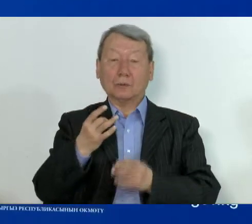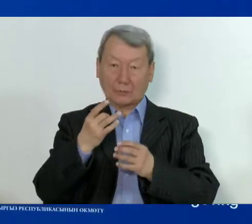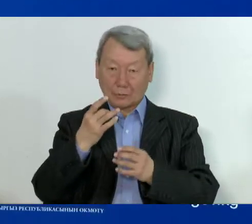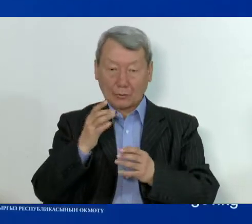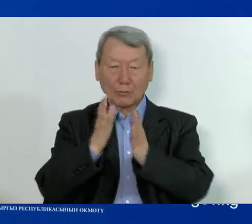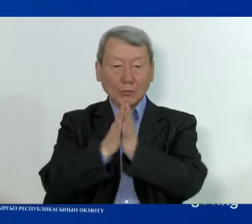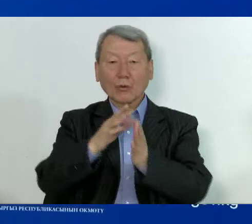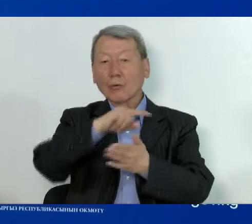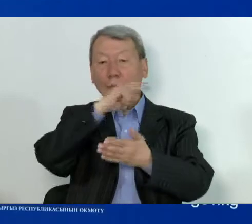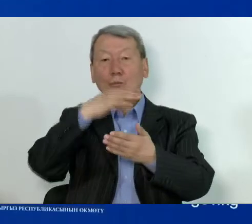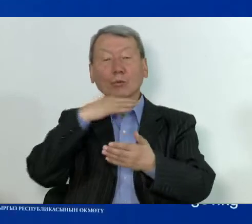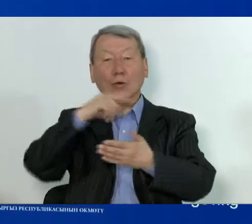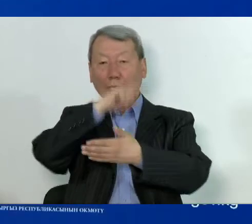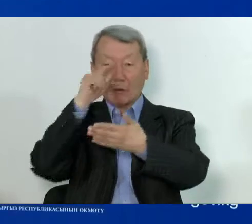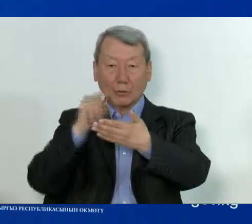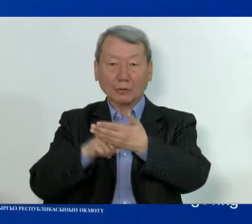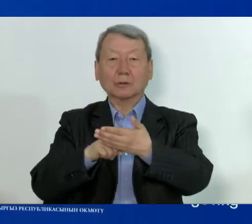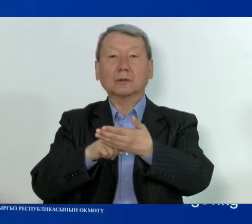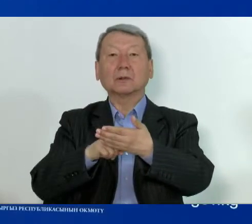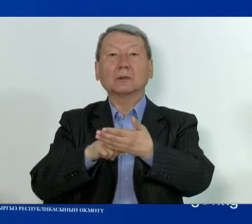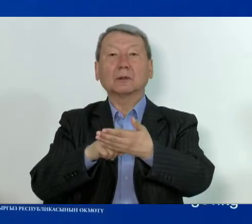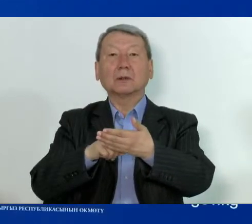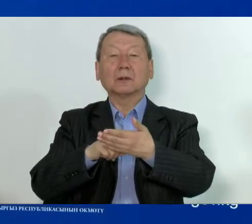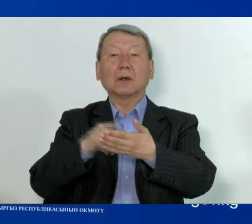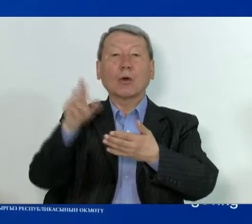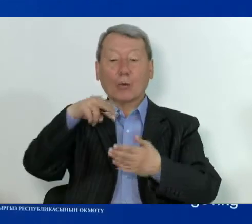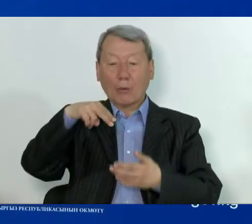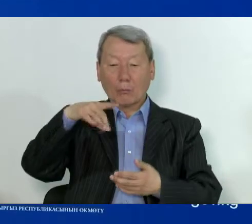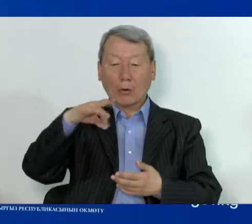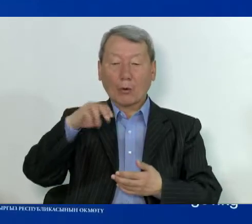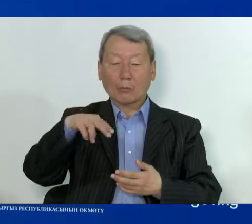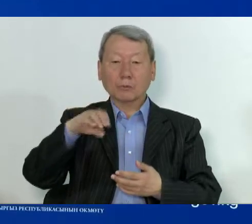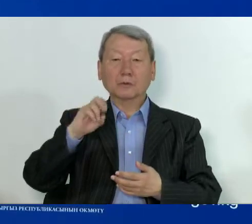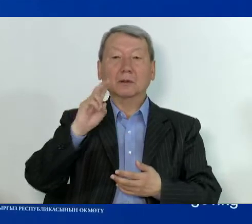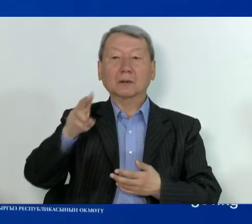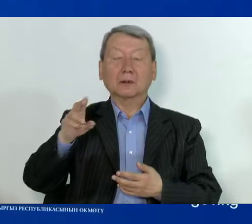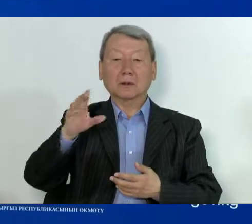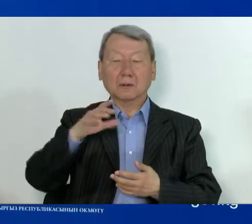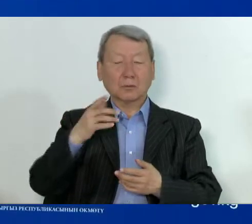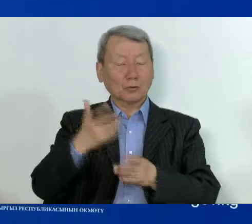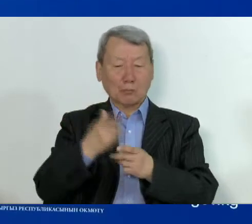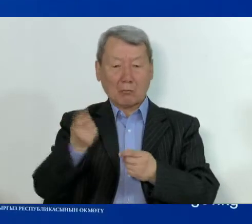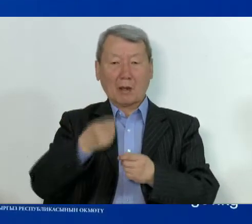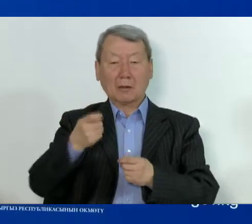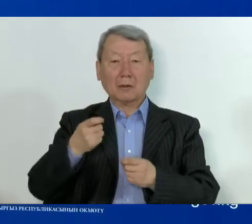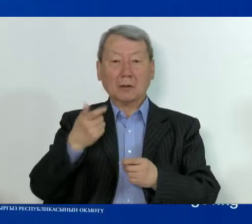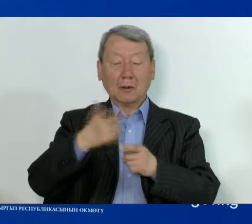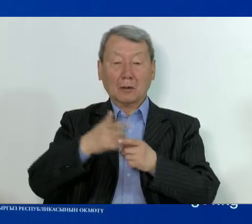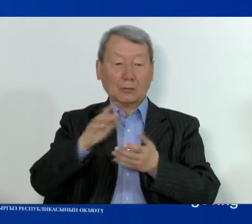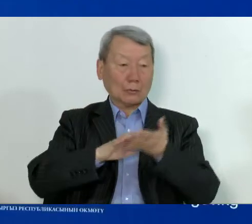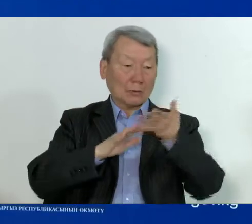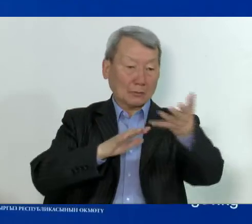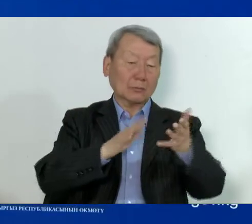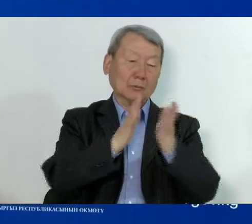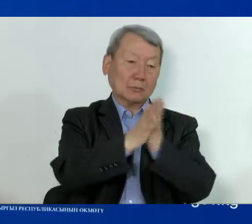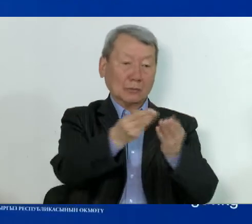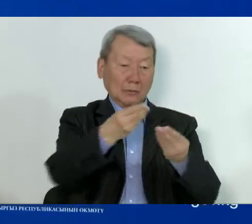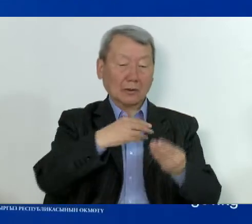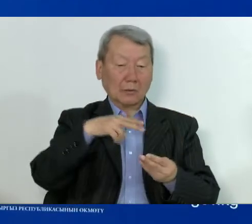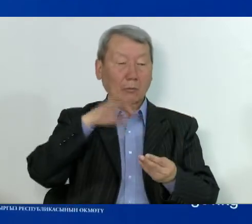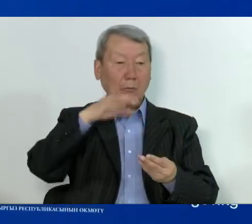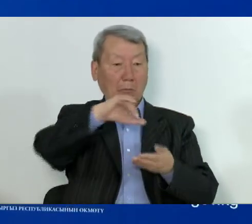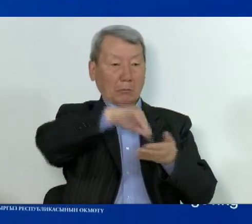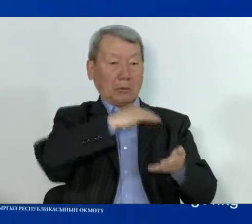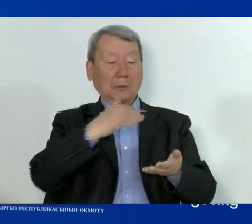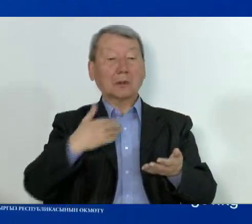очень много вопросов по пропускам, вот мало количество выдаваемых пропусков. При подаче заявки приходит отказ. Это,